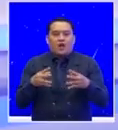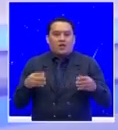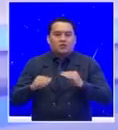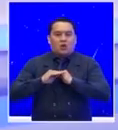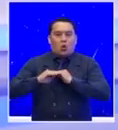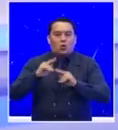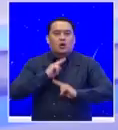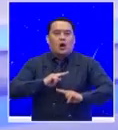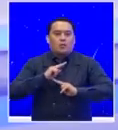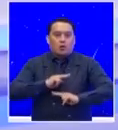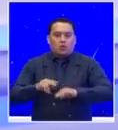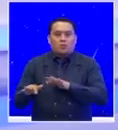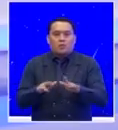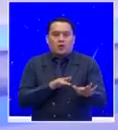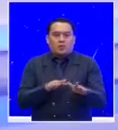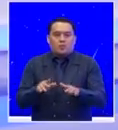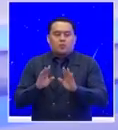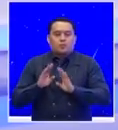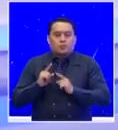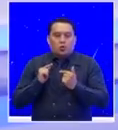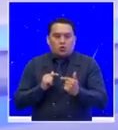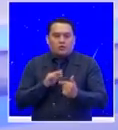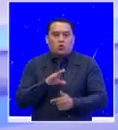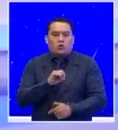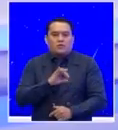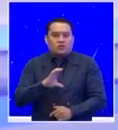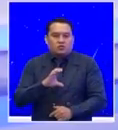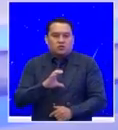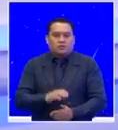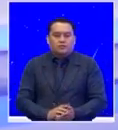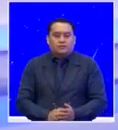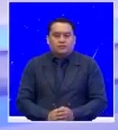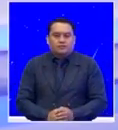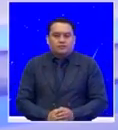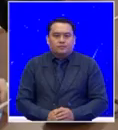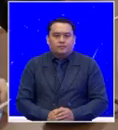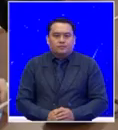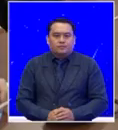посевной, профилактических мероприятий против коронавируса. Впрочем, смотрите сами.